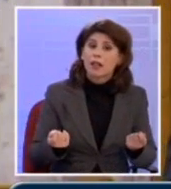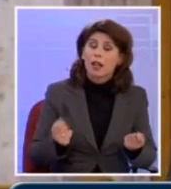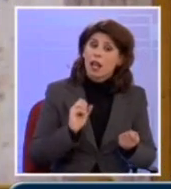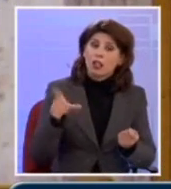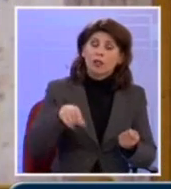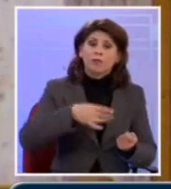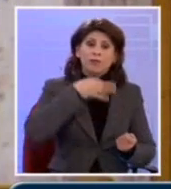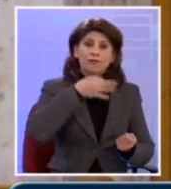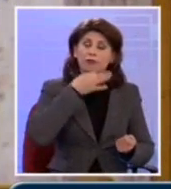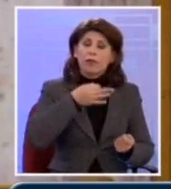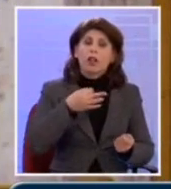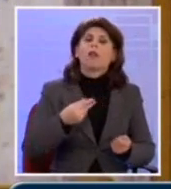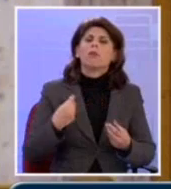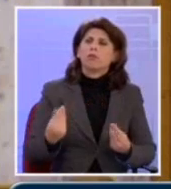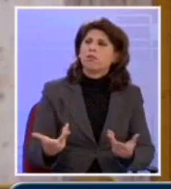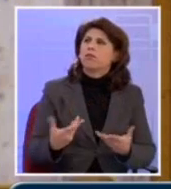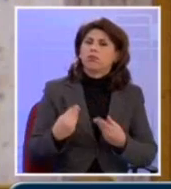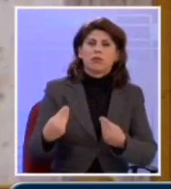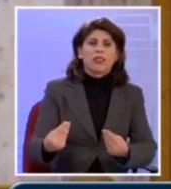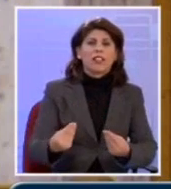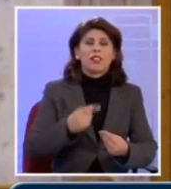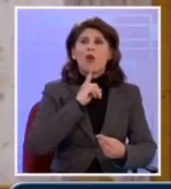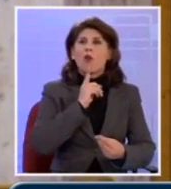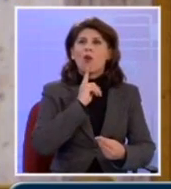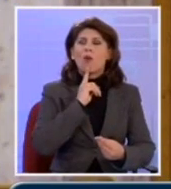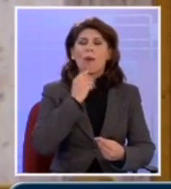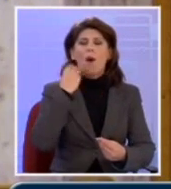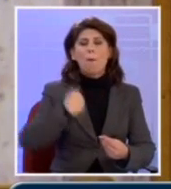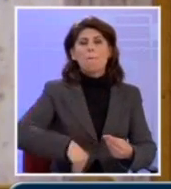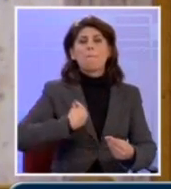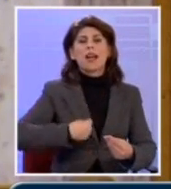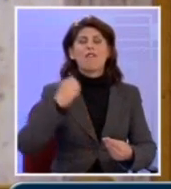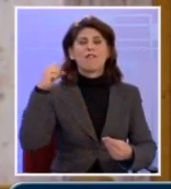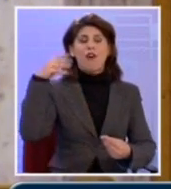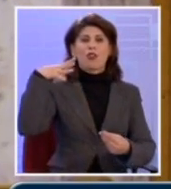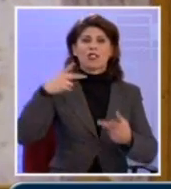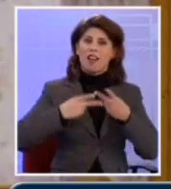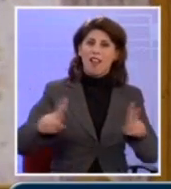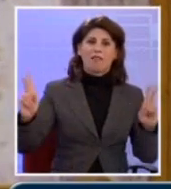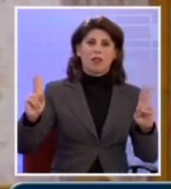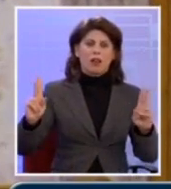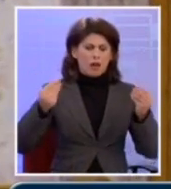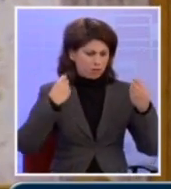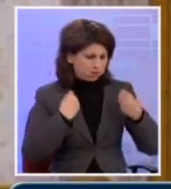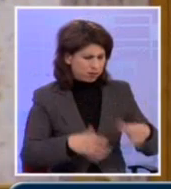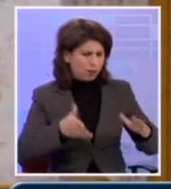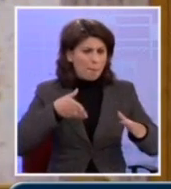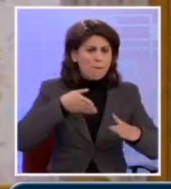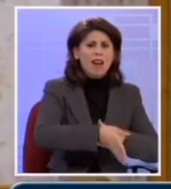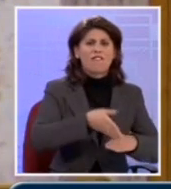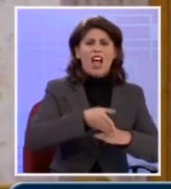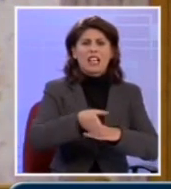της ομιλίας που δίνει απλόχερο και πράσινο φως για άθλιες παρεμβάσεις σε βάρος της χώρας